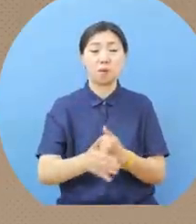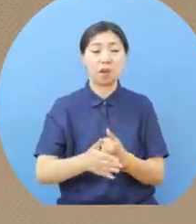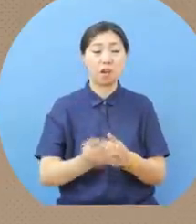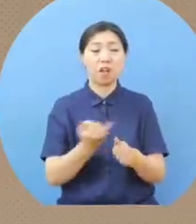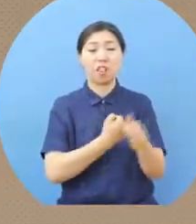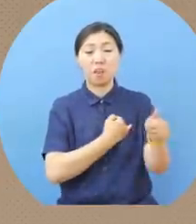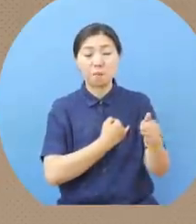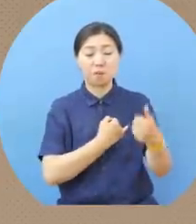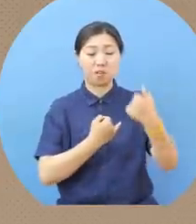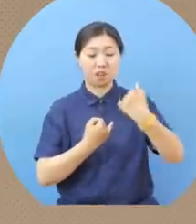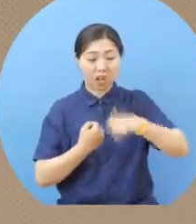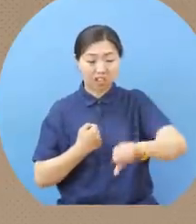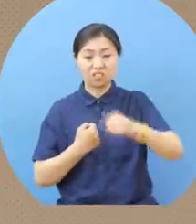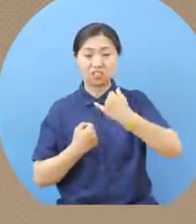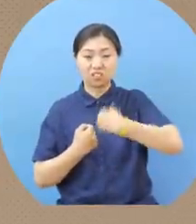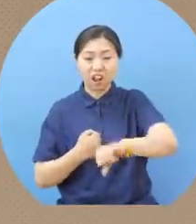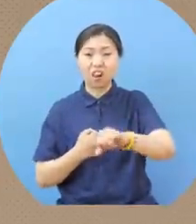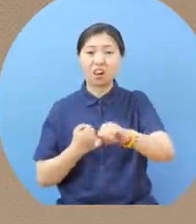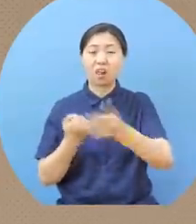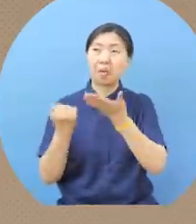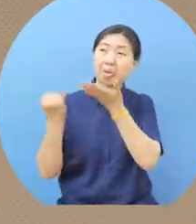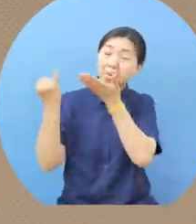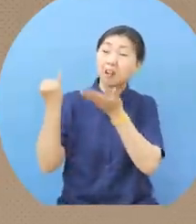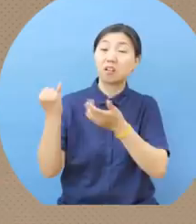사람한테 나갈수 갖고 살아요